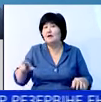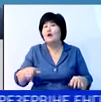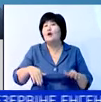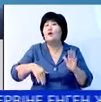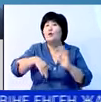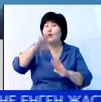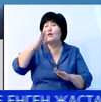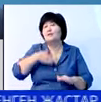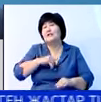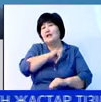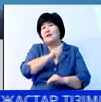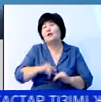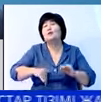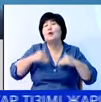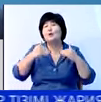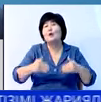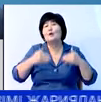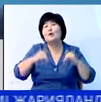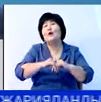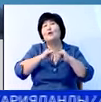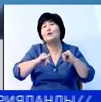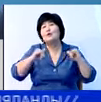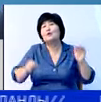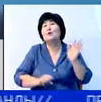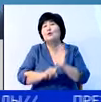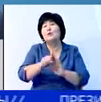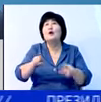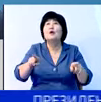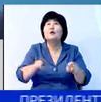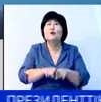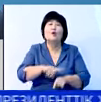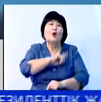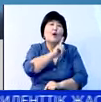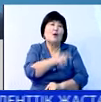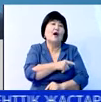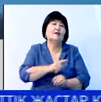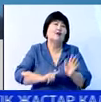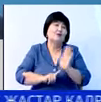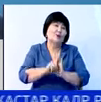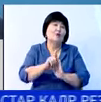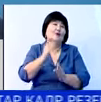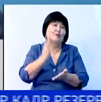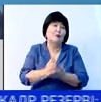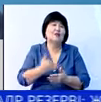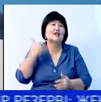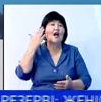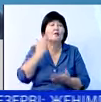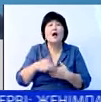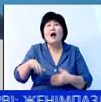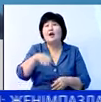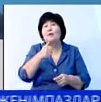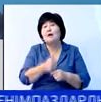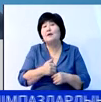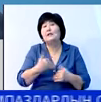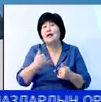өсіп, бізден мықты болып, толқыннан толқын қуып, толқынды толқын туып, сондай бір қуатты толқынның басы болсақ деген арманымыз бар. Аймақ басшысы ұсыныс